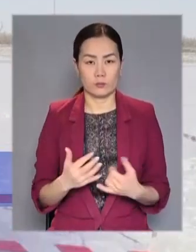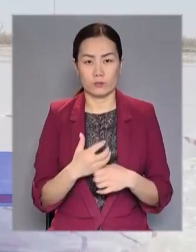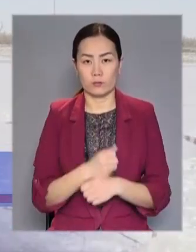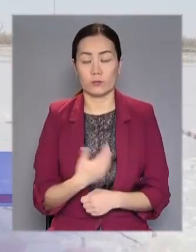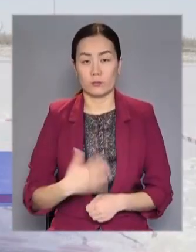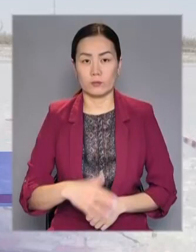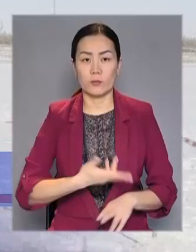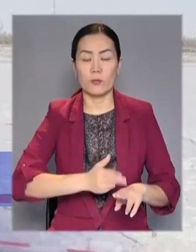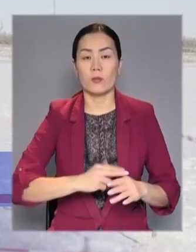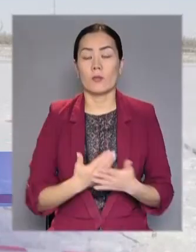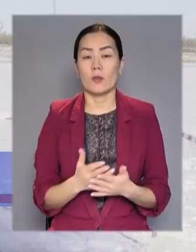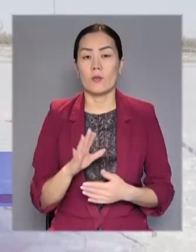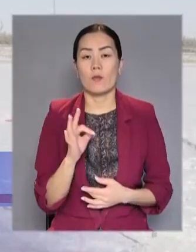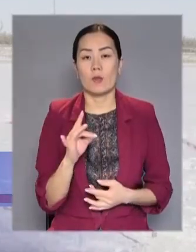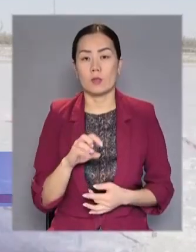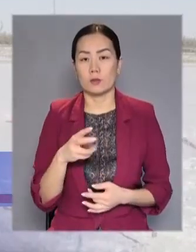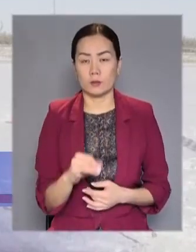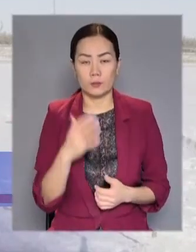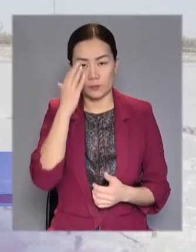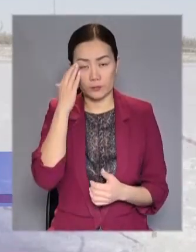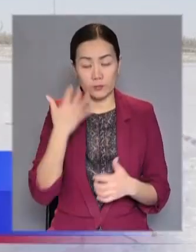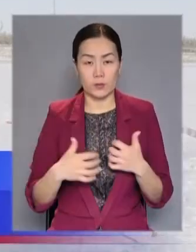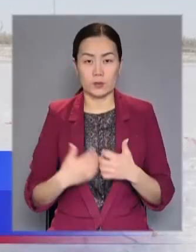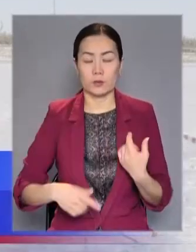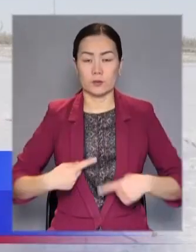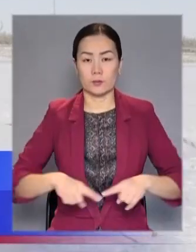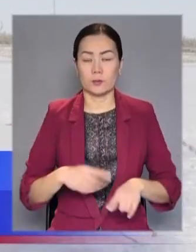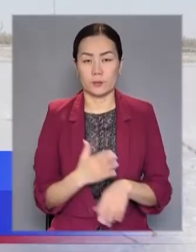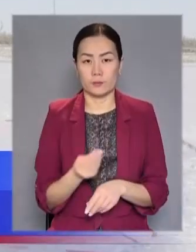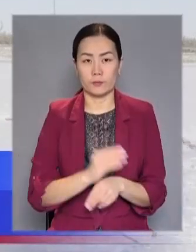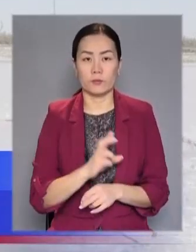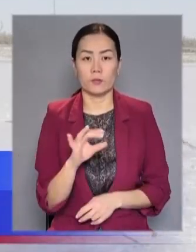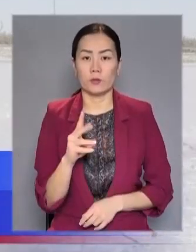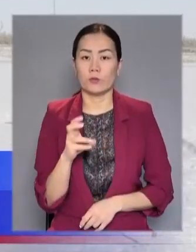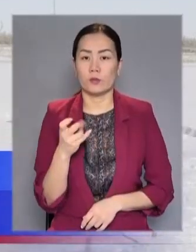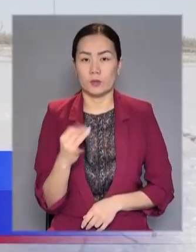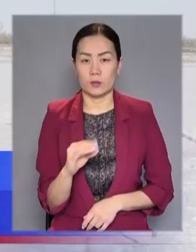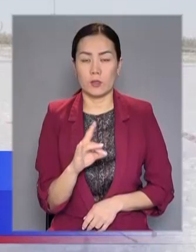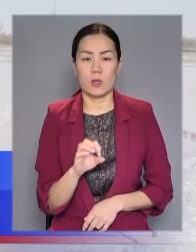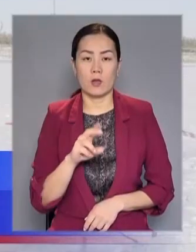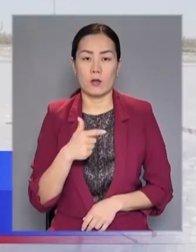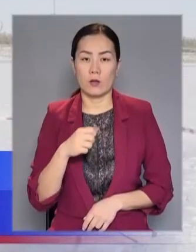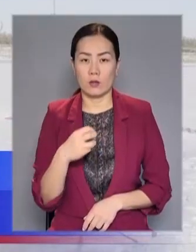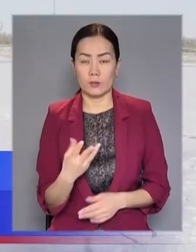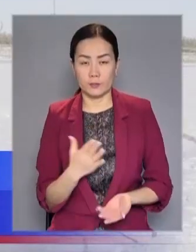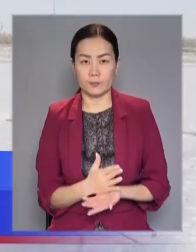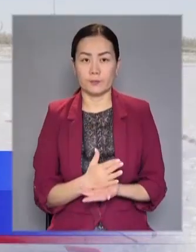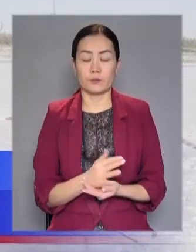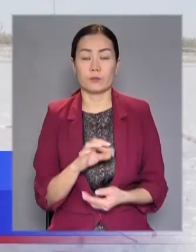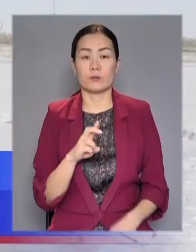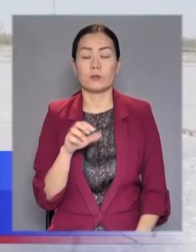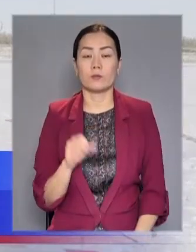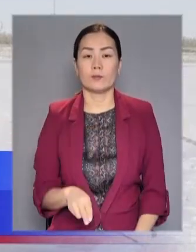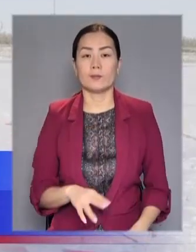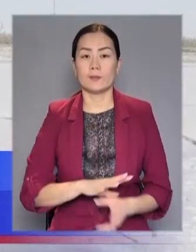Осы атап айтқанда Большой Елтай бар, Малый Елтай бар, және Церковный бар, Қарағаш су тоғандары бар, Мұлымбет су тоғандары